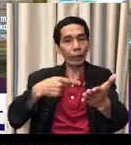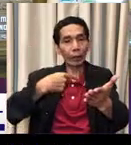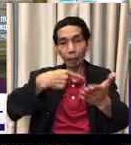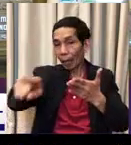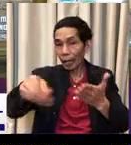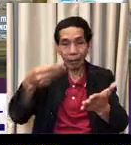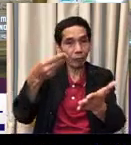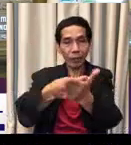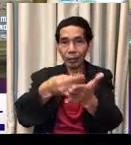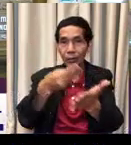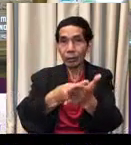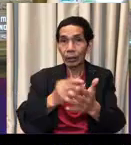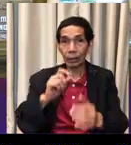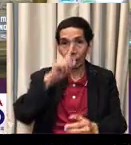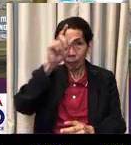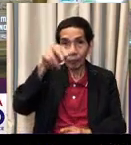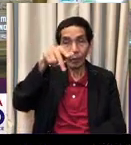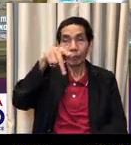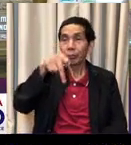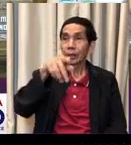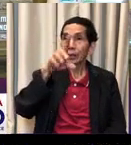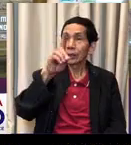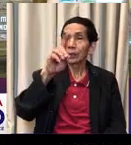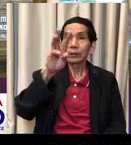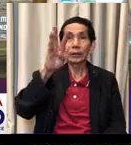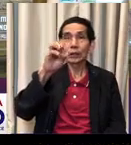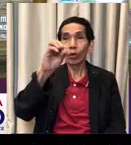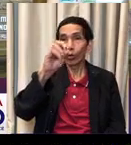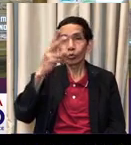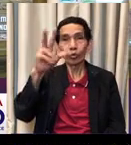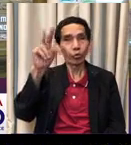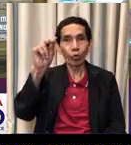taya. Tanong, PD-16 auto ba yun? Hindi.